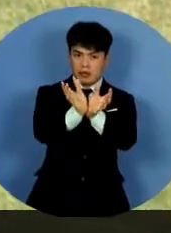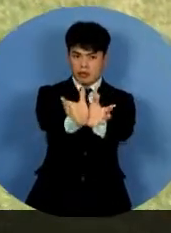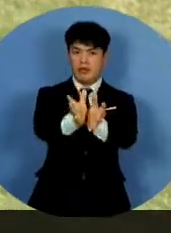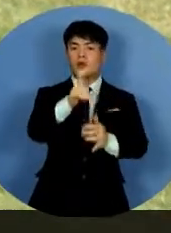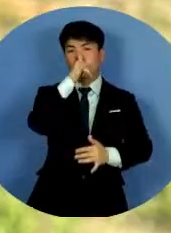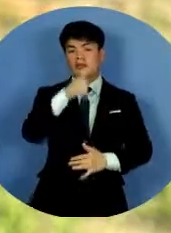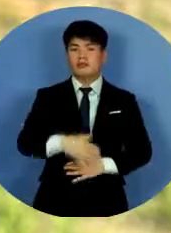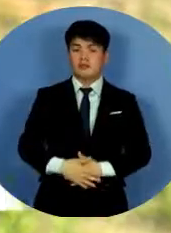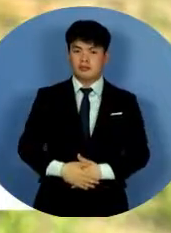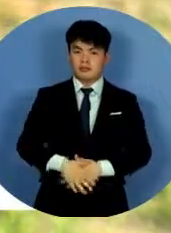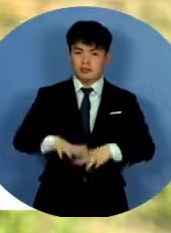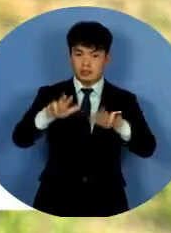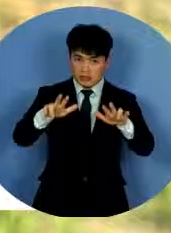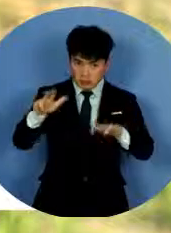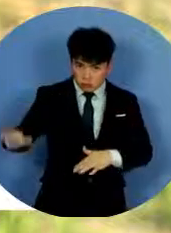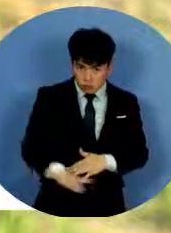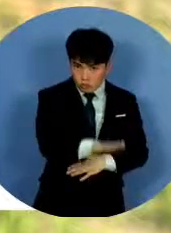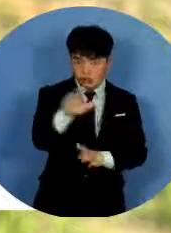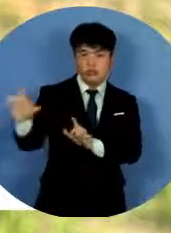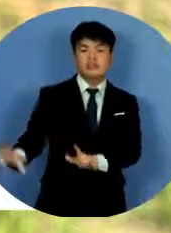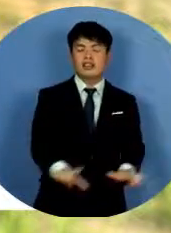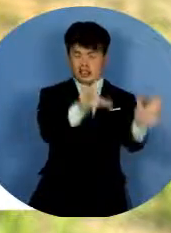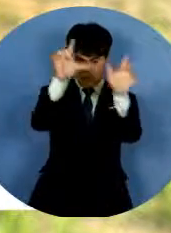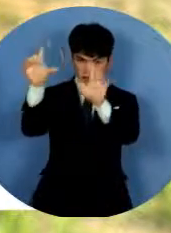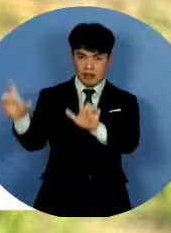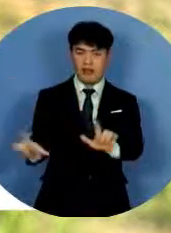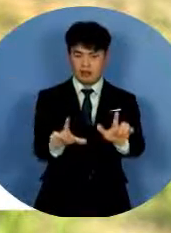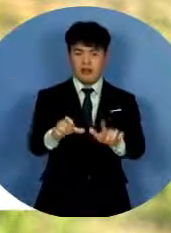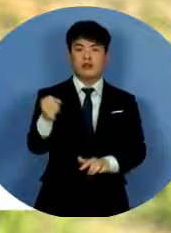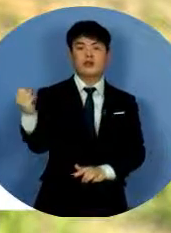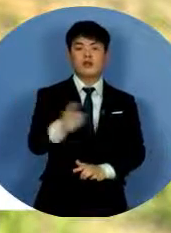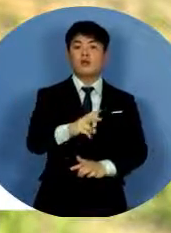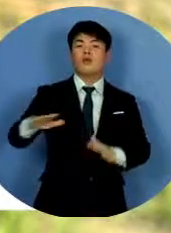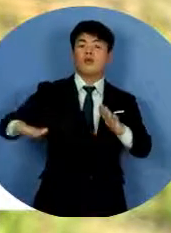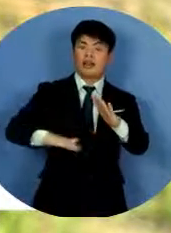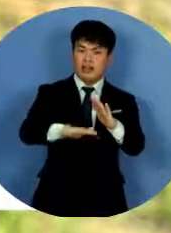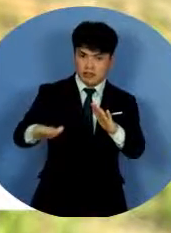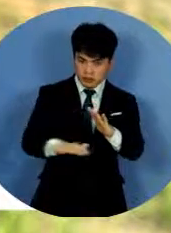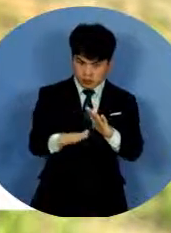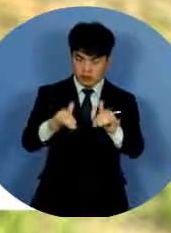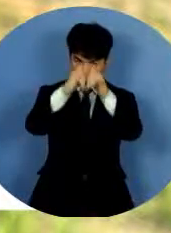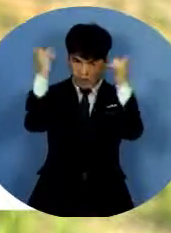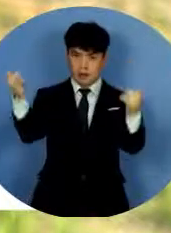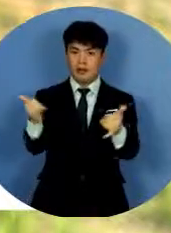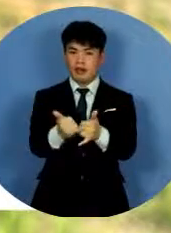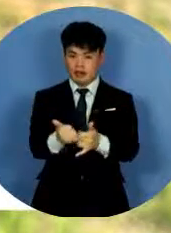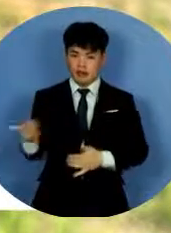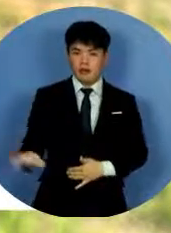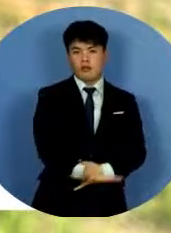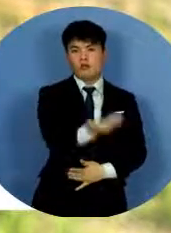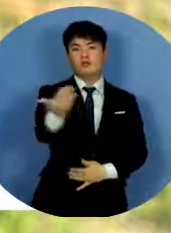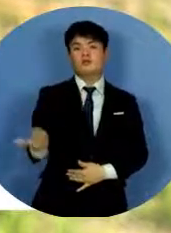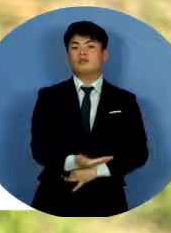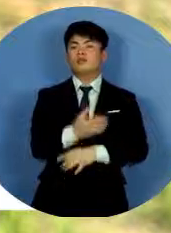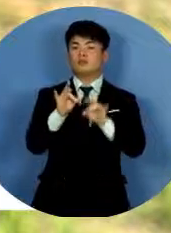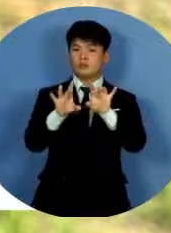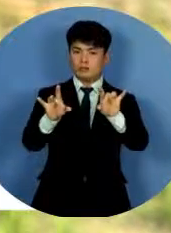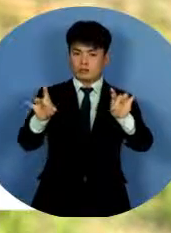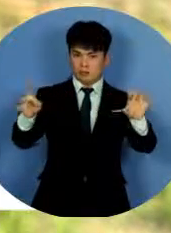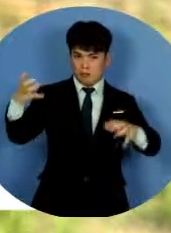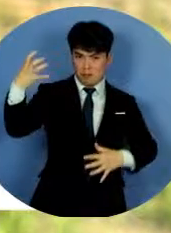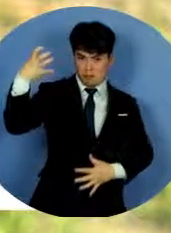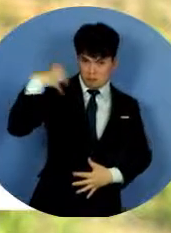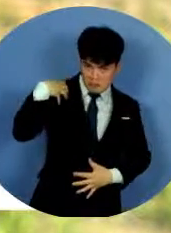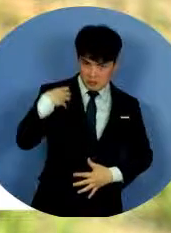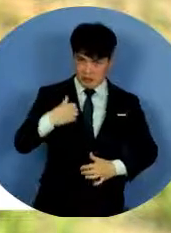진행됐습니다. 지금 우리들이 삶의 터전에서 곧 가정과 사회에서 여기 계신 여러분 한 분 한